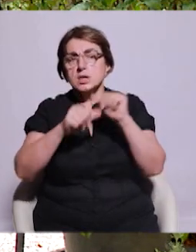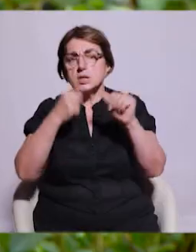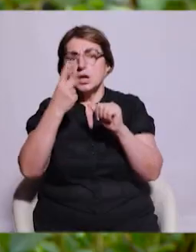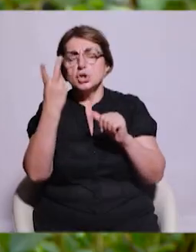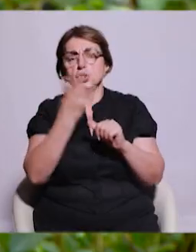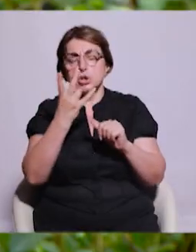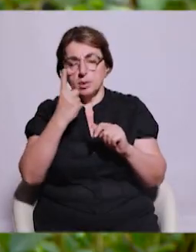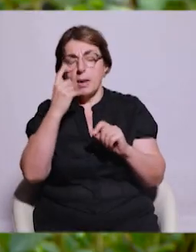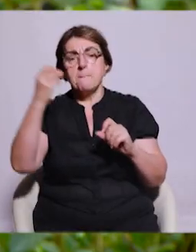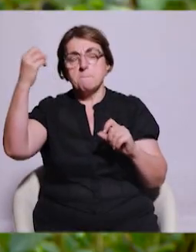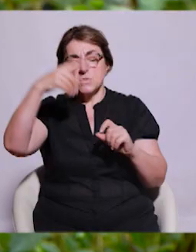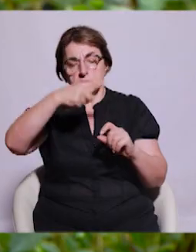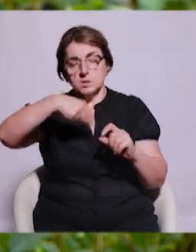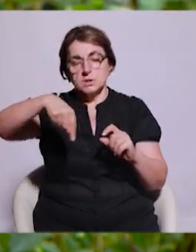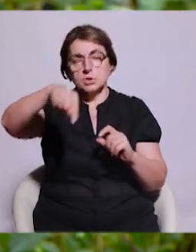შემოსავლელად. და